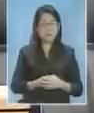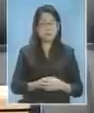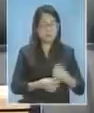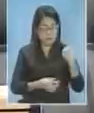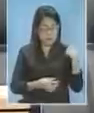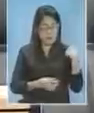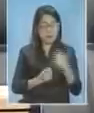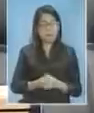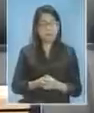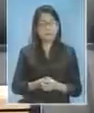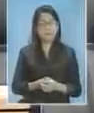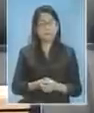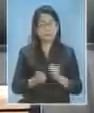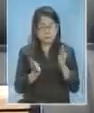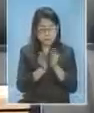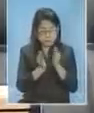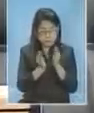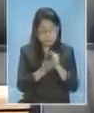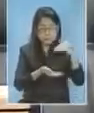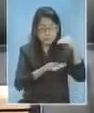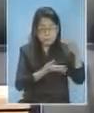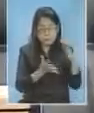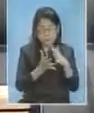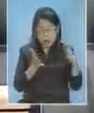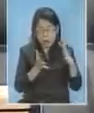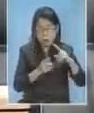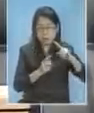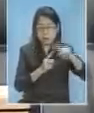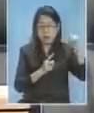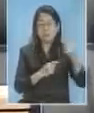ได้ทำยอดการส่งออกสูงสุดเป็นประวัติศาสตร์ของประเทศครับ